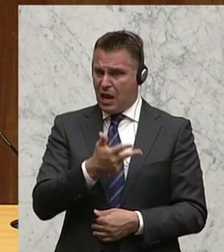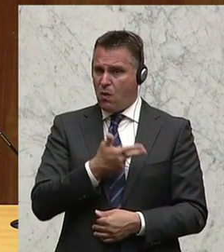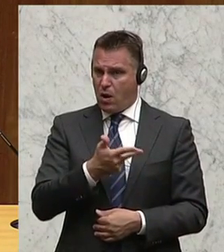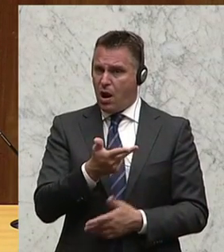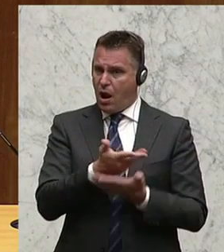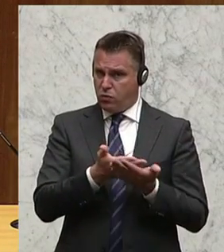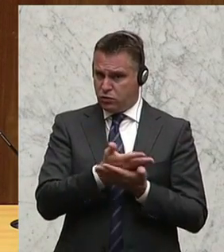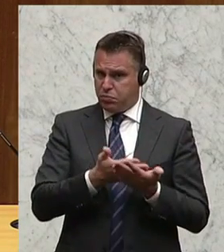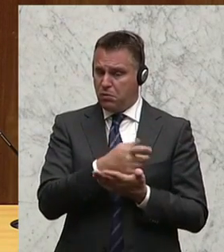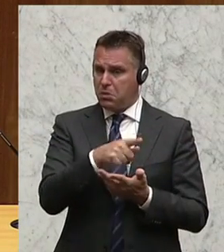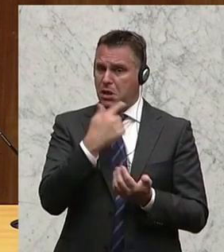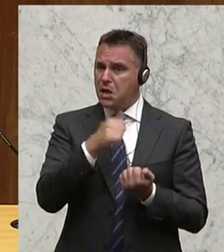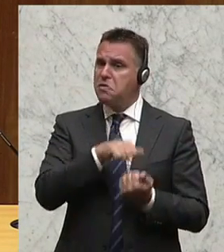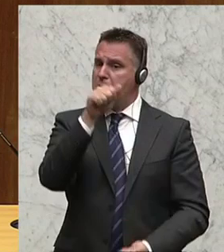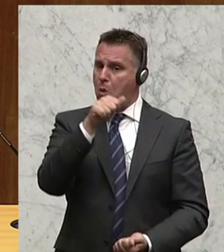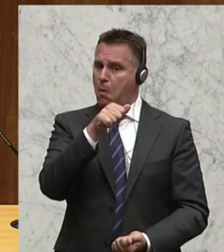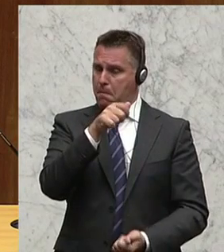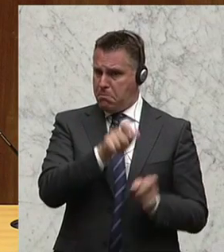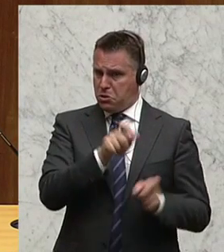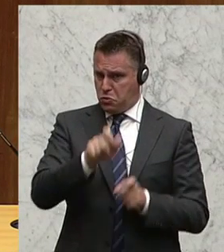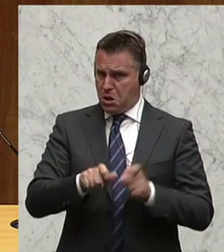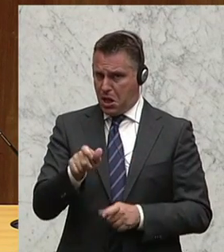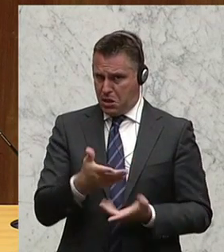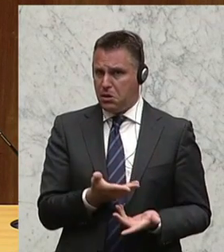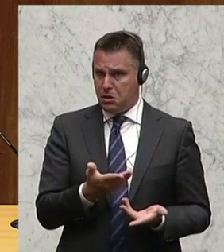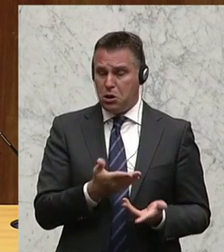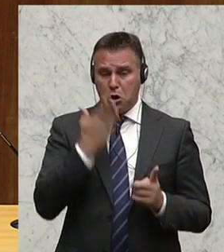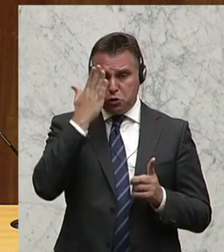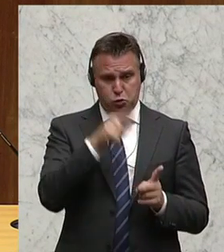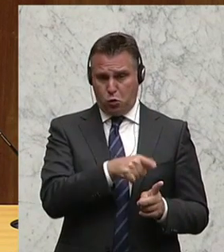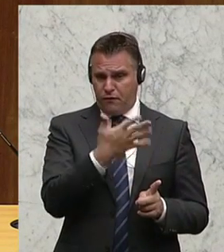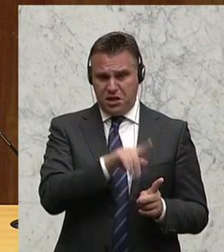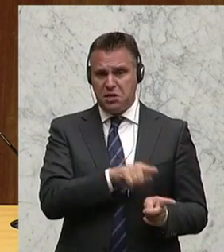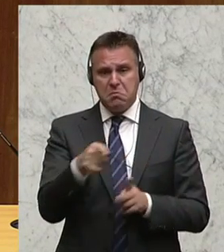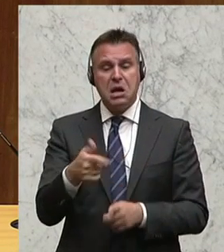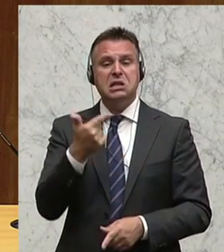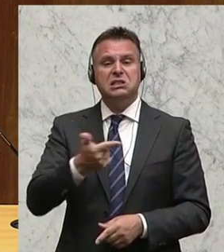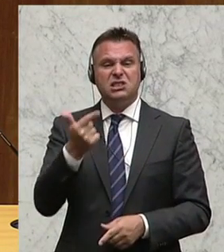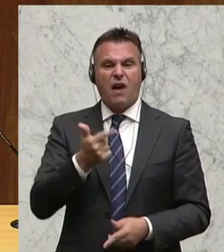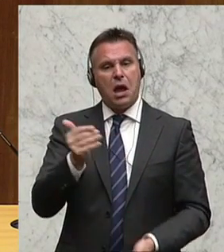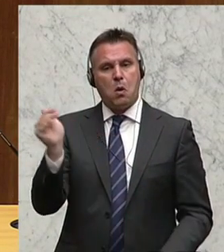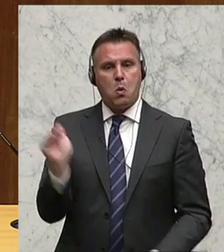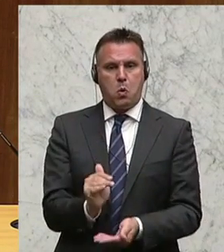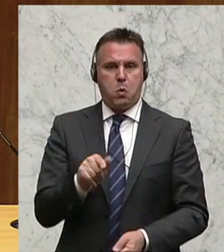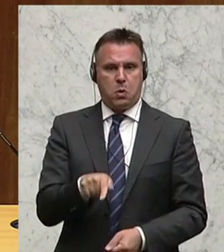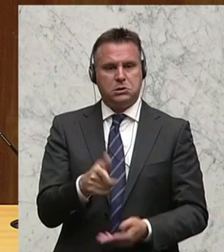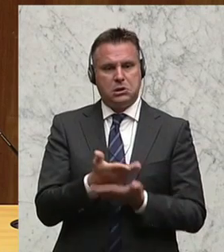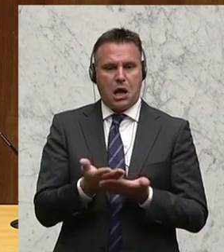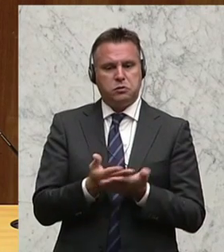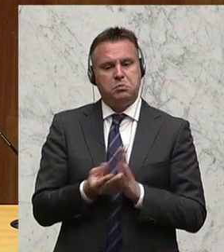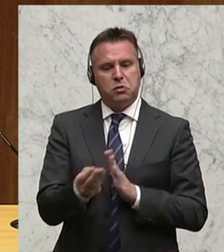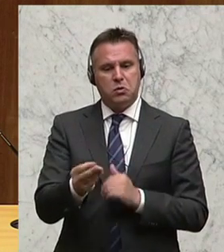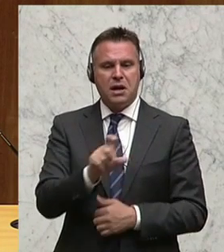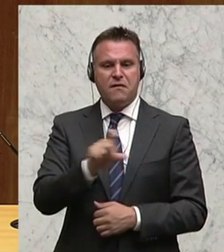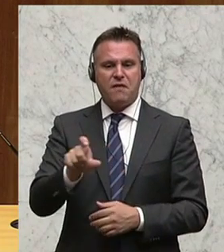mit dreijährigen ausgebildeten, diplomierten Personal gearbeitet wird, würden künftig zweijährig ausgebildete Pflegefachassistenten